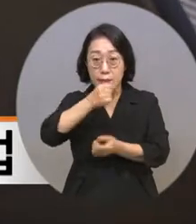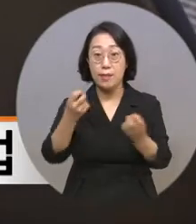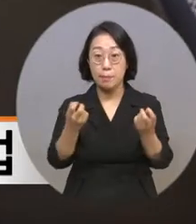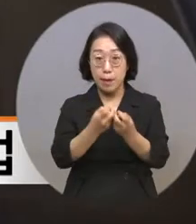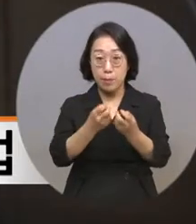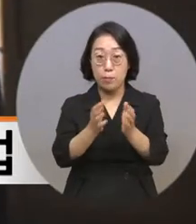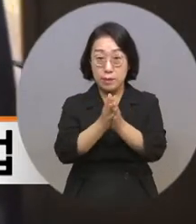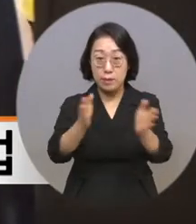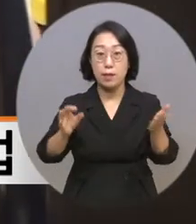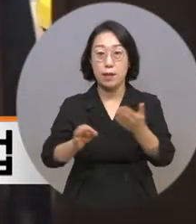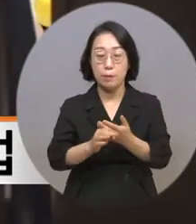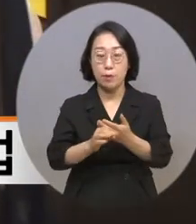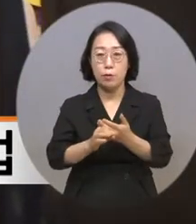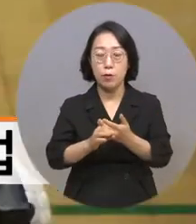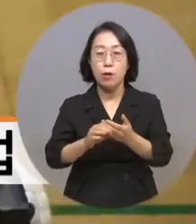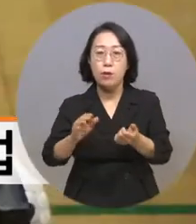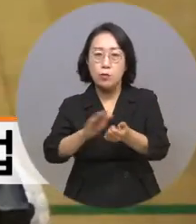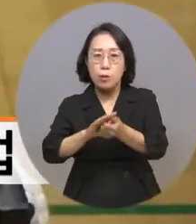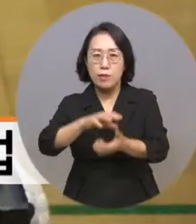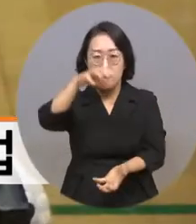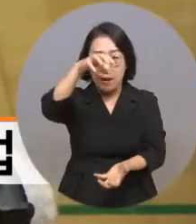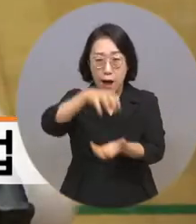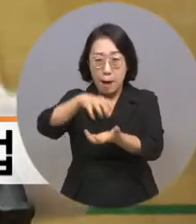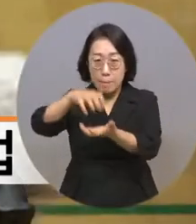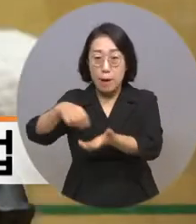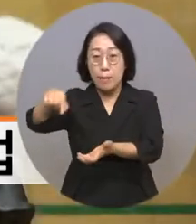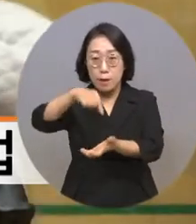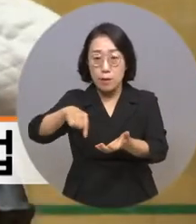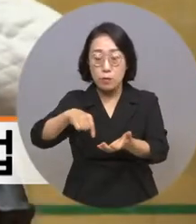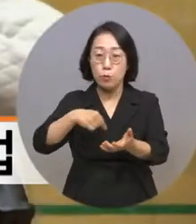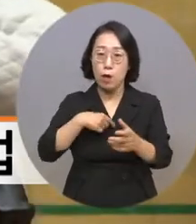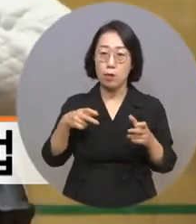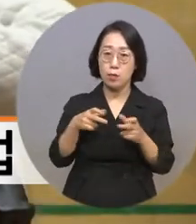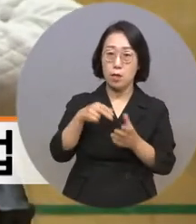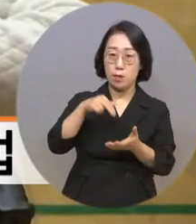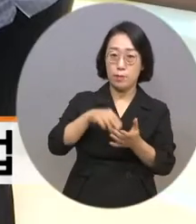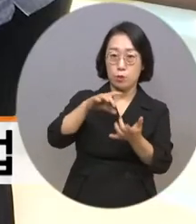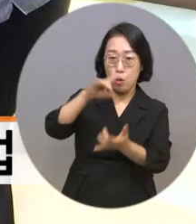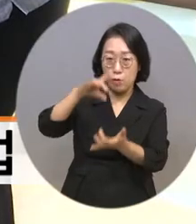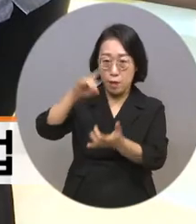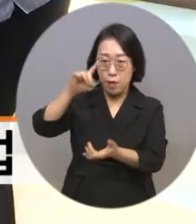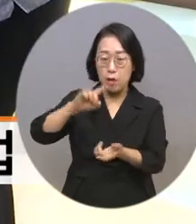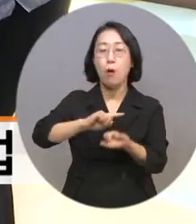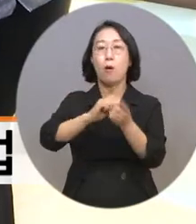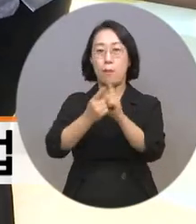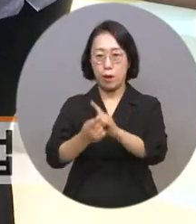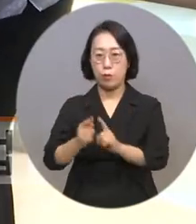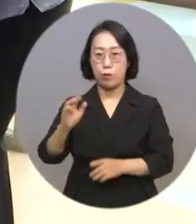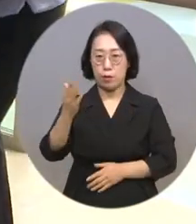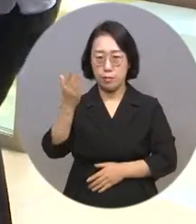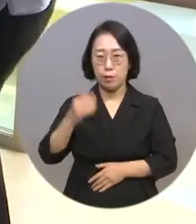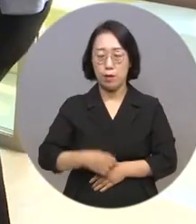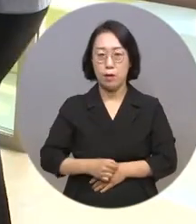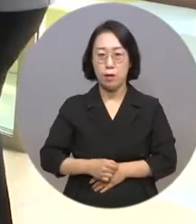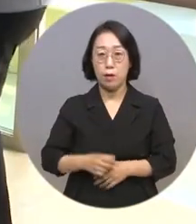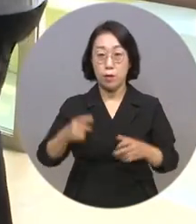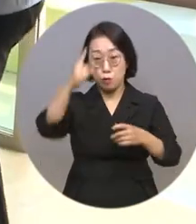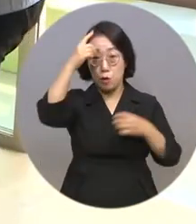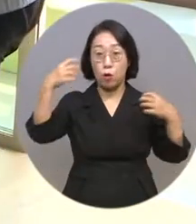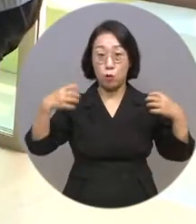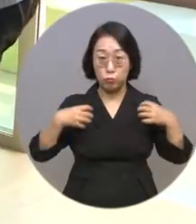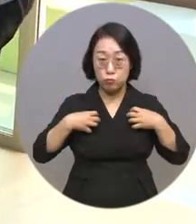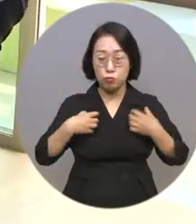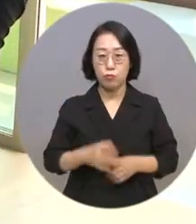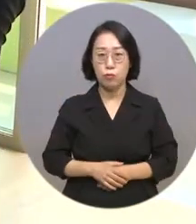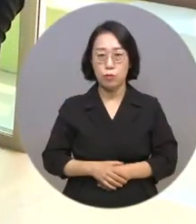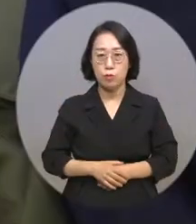도입되면 모든 서비스 총량 범위 내에서 장애인 선택에 따른 지원으로 전환됩니다. 정부는 서비스 간